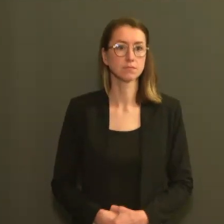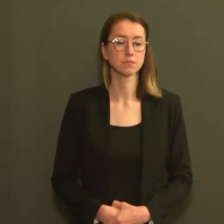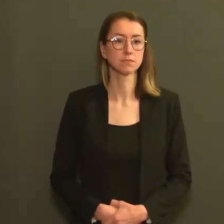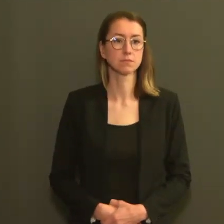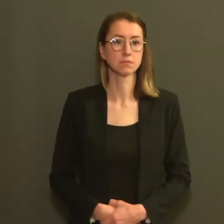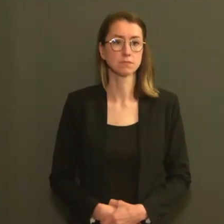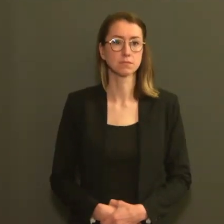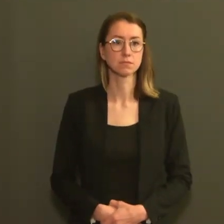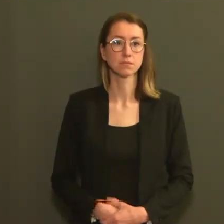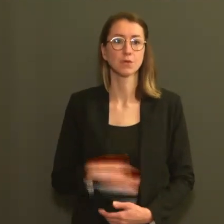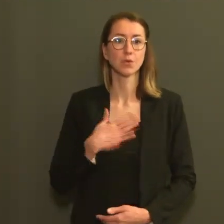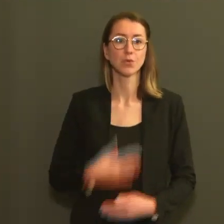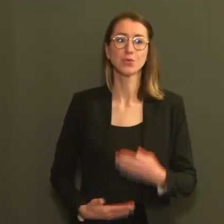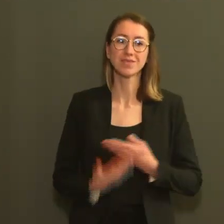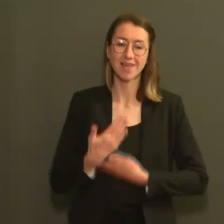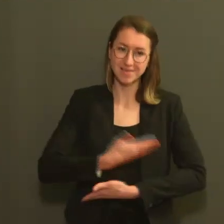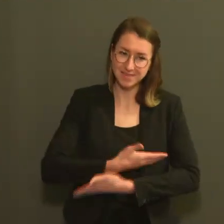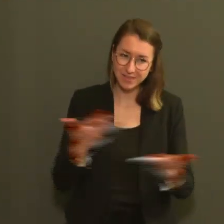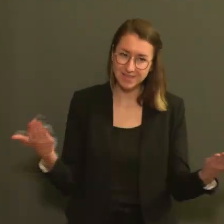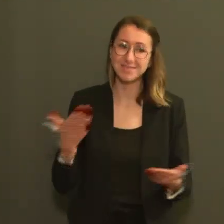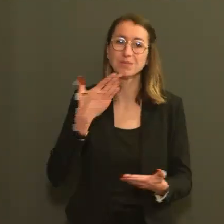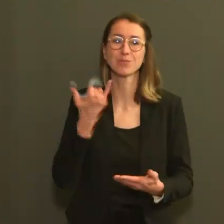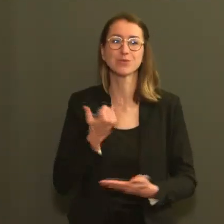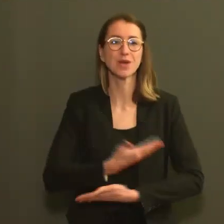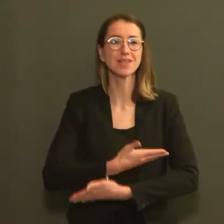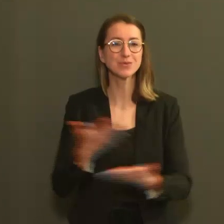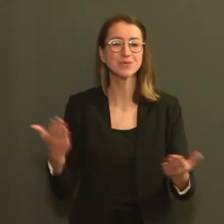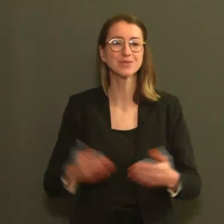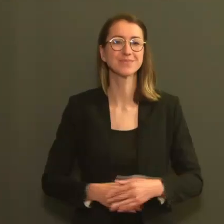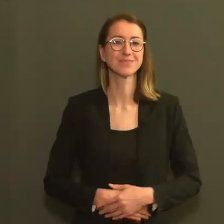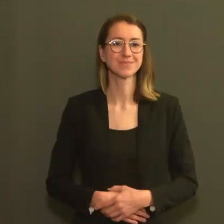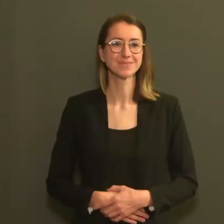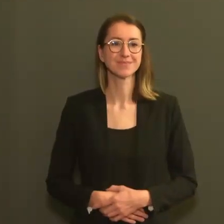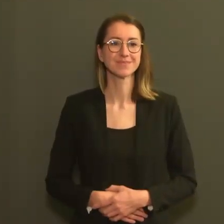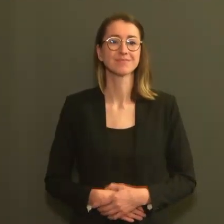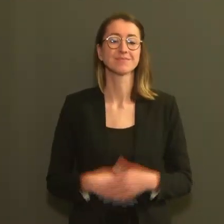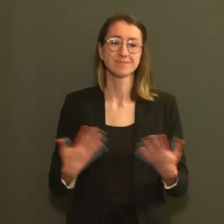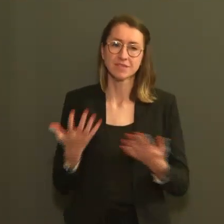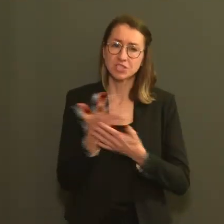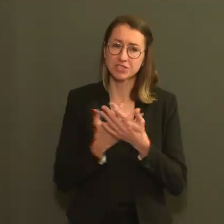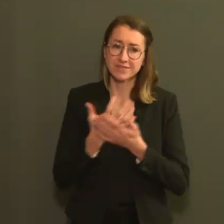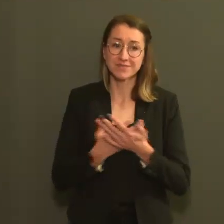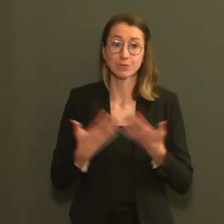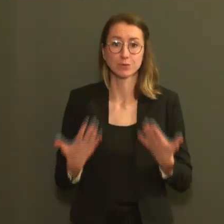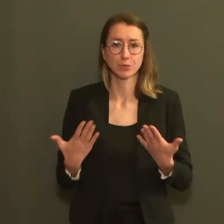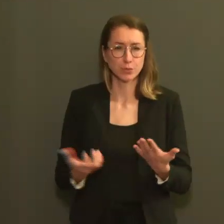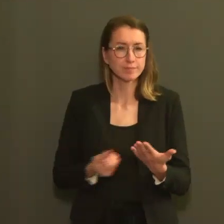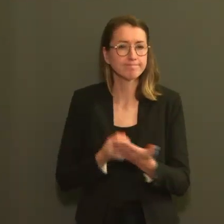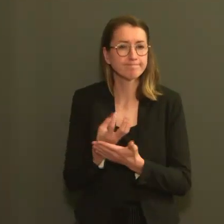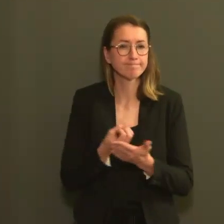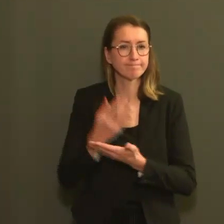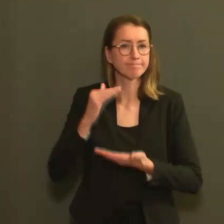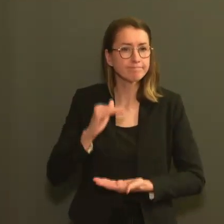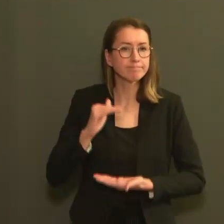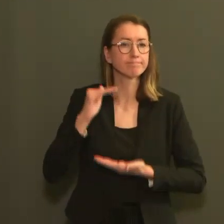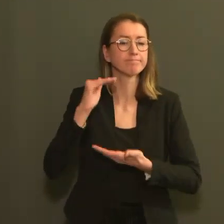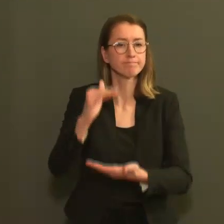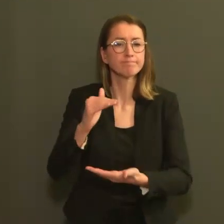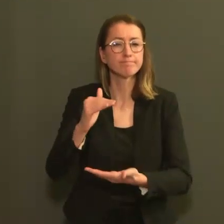Goedendag iedereen, bonjour à toutes, bonjour à tous. Commençons par les chiffres du jour dans lequel vous allez voir le